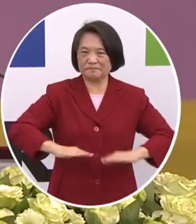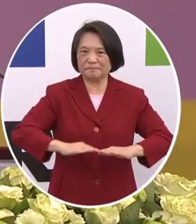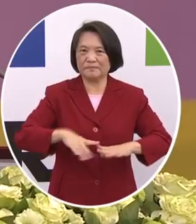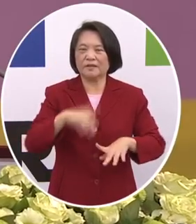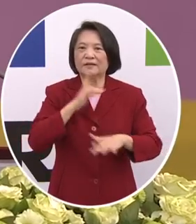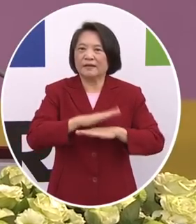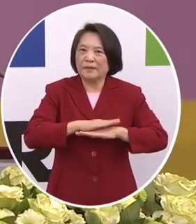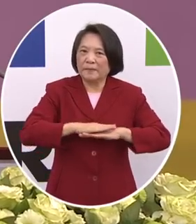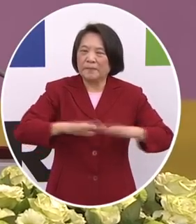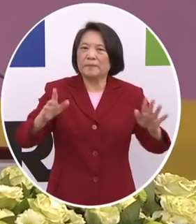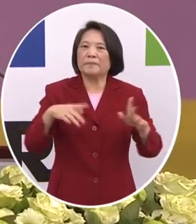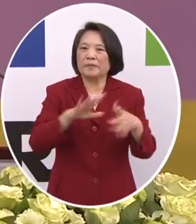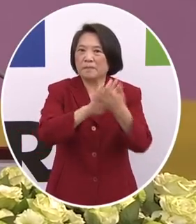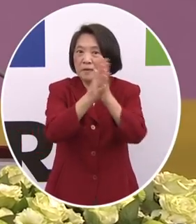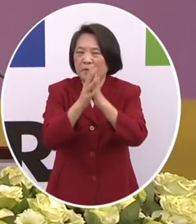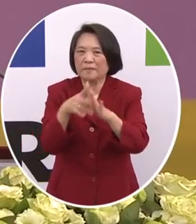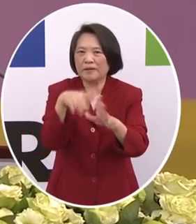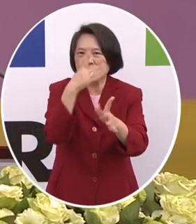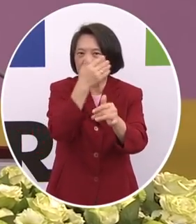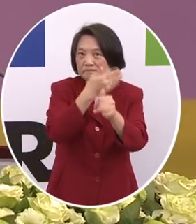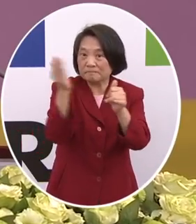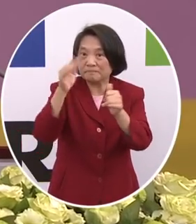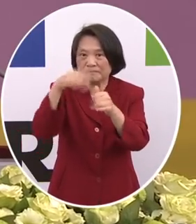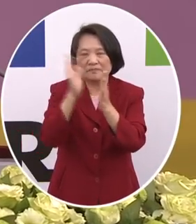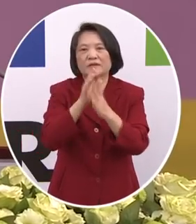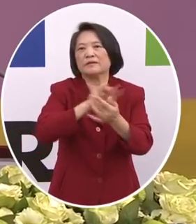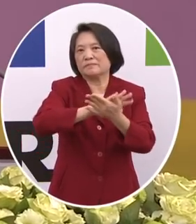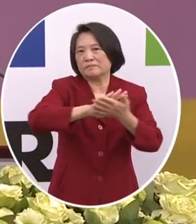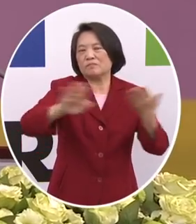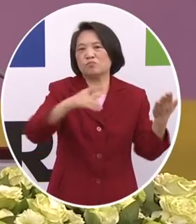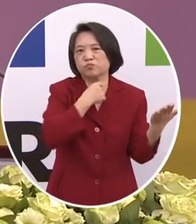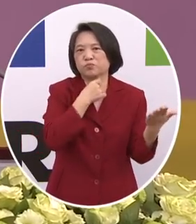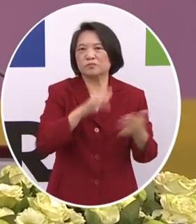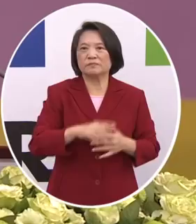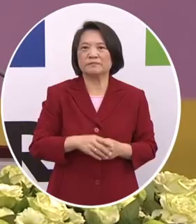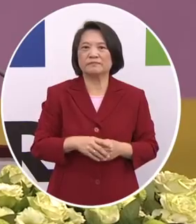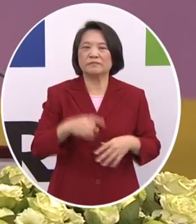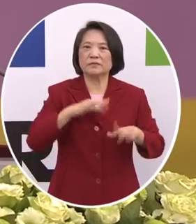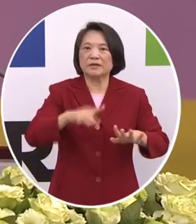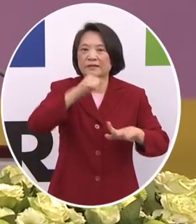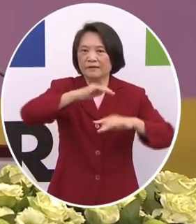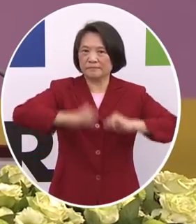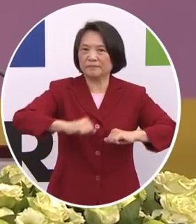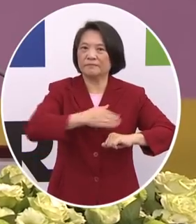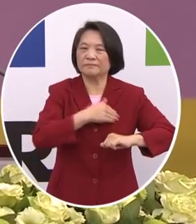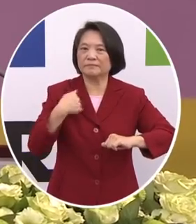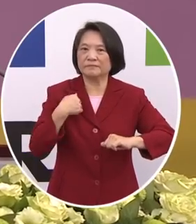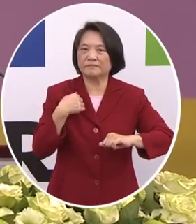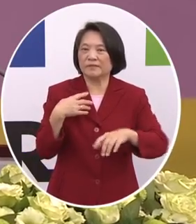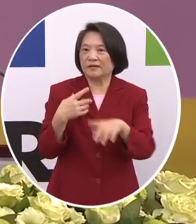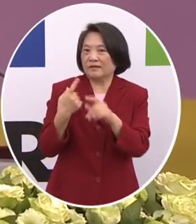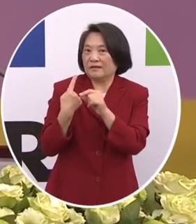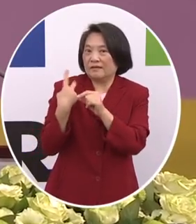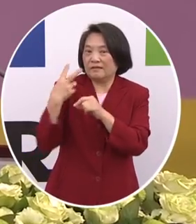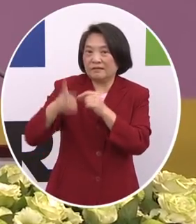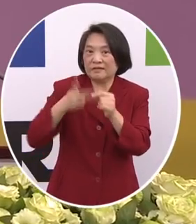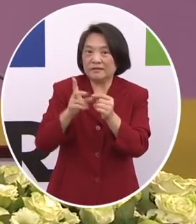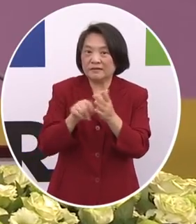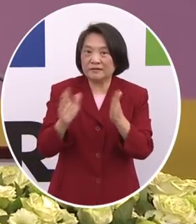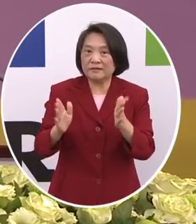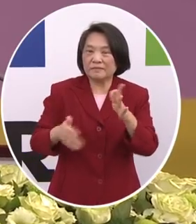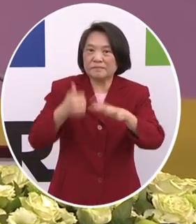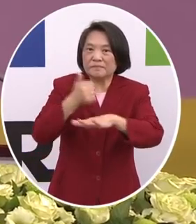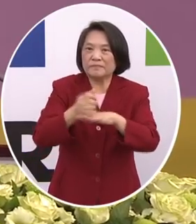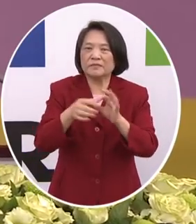力，冷静地寻找生存的利基。这是两年多来我一贯的坚持，维